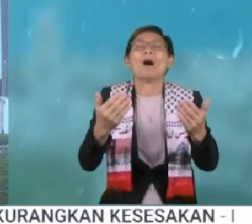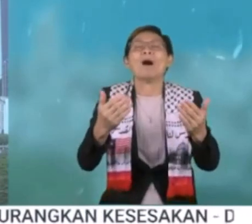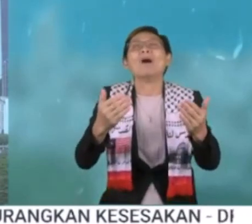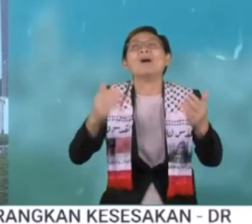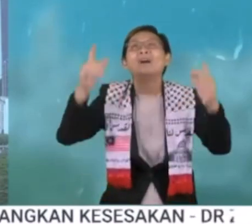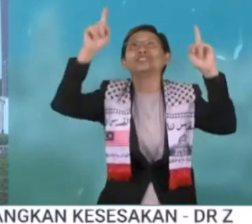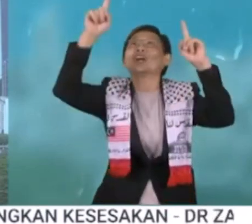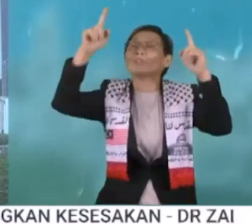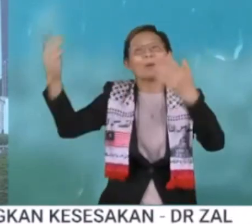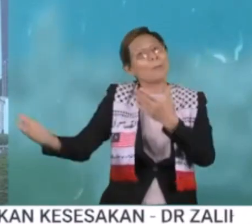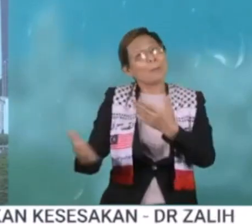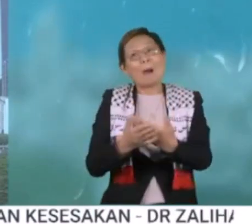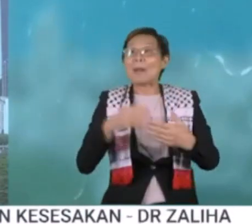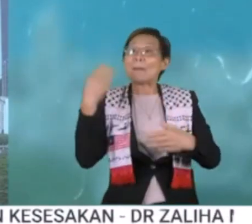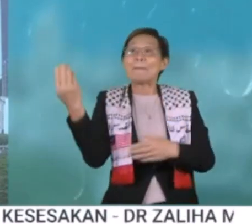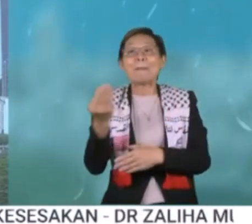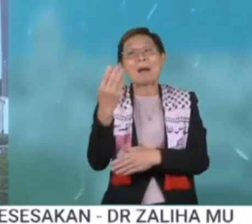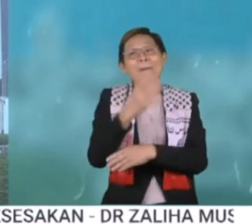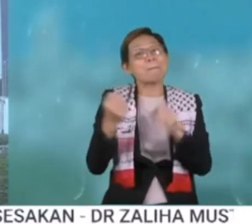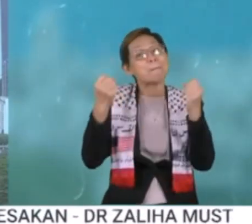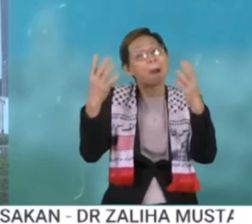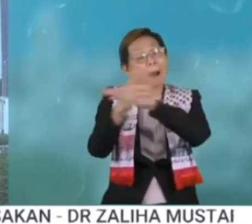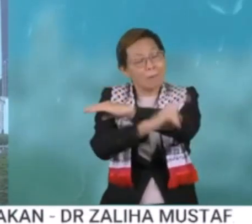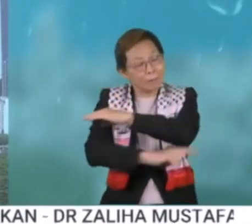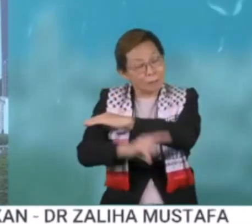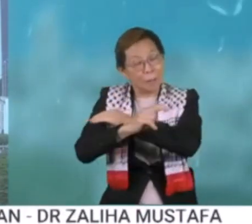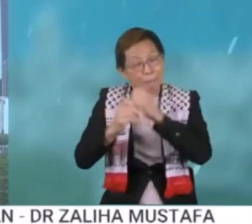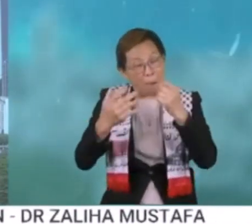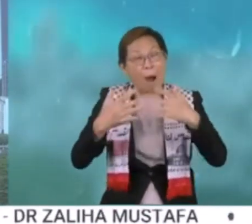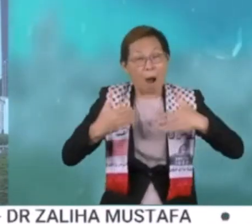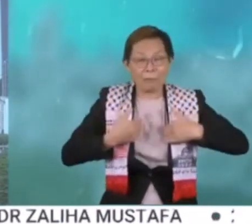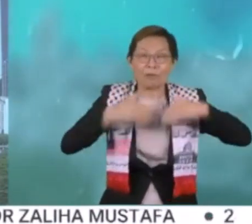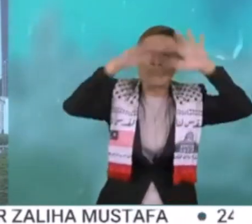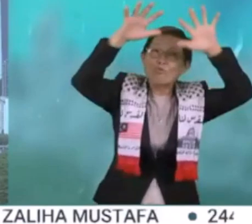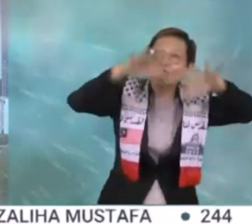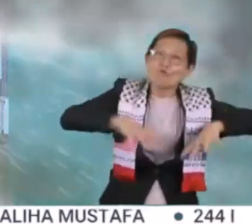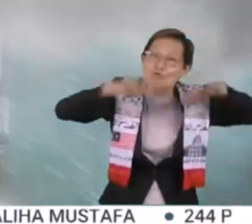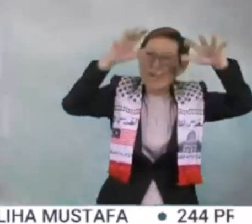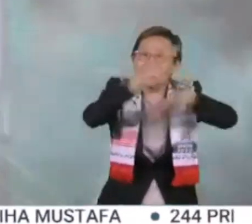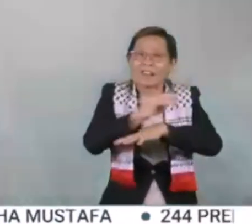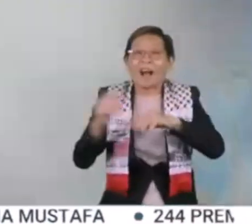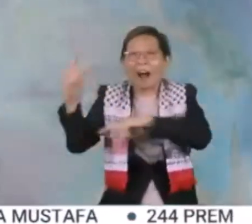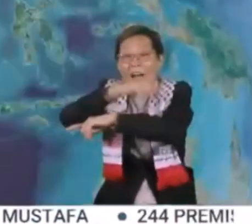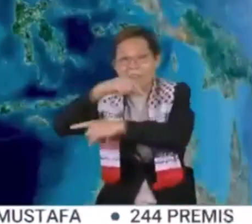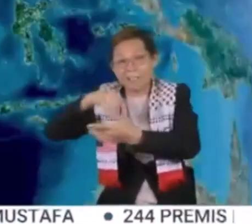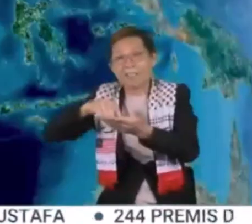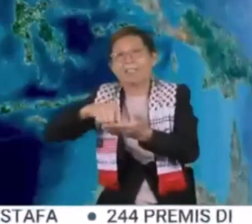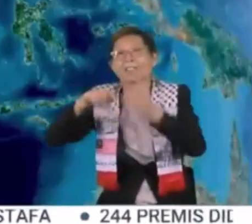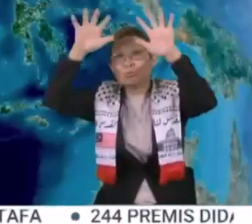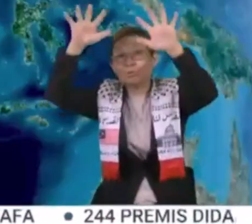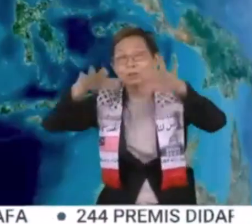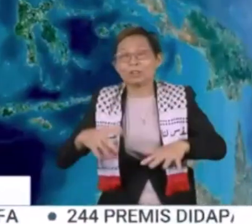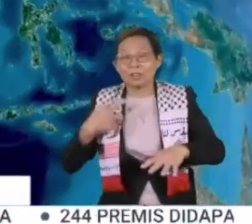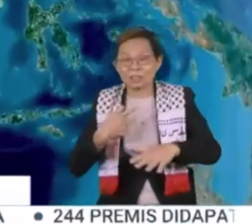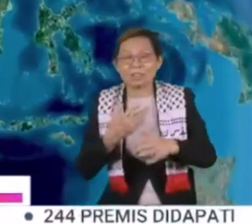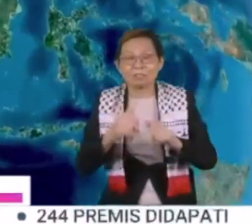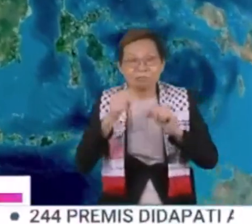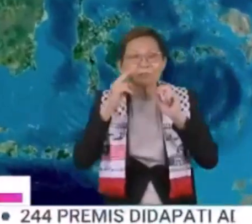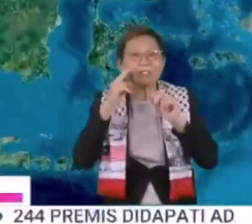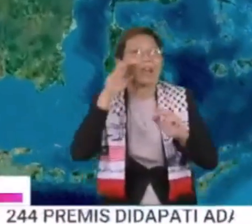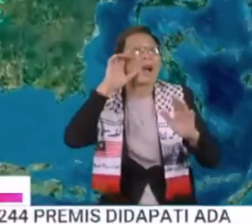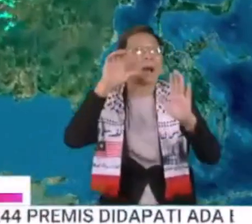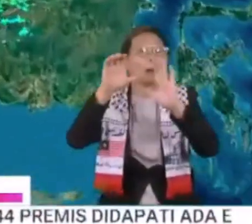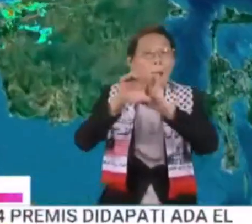pun kembali normal dan banyak negeri-negeri yang menerima hujan semalam. Begitu juga pada hari ini. Kita akan terus beralih ke paparan